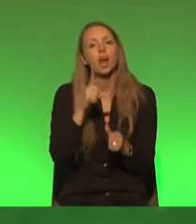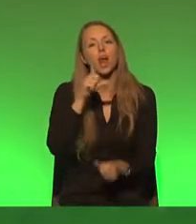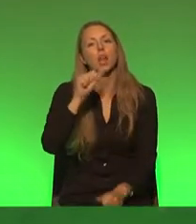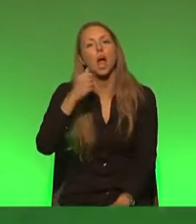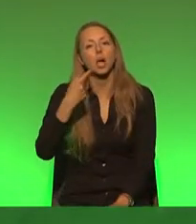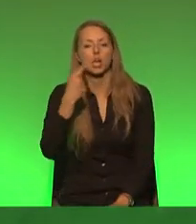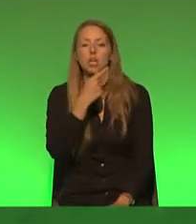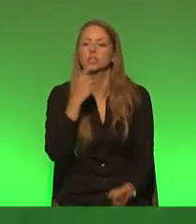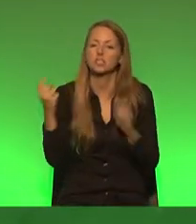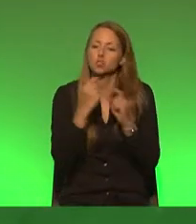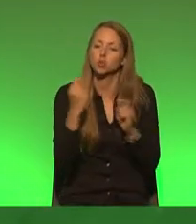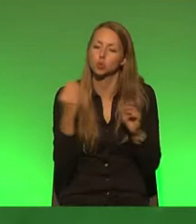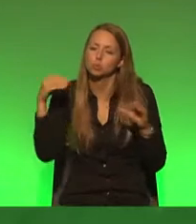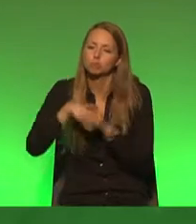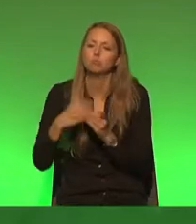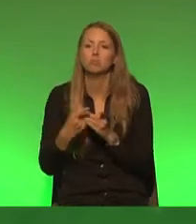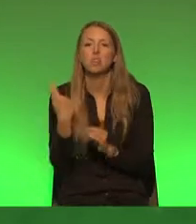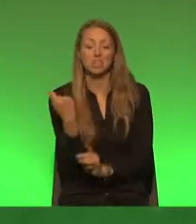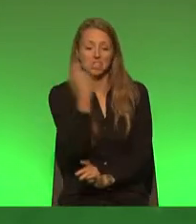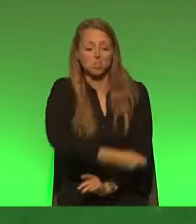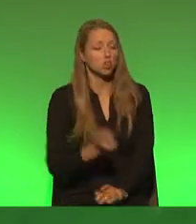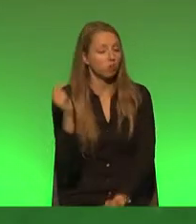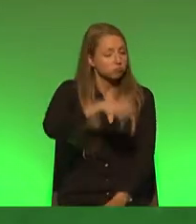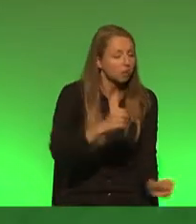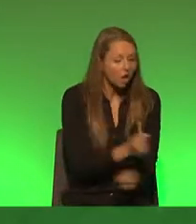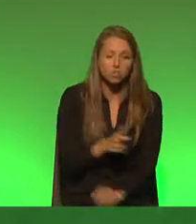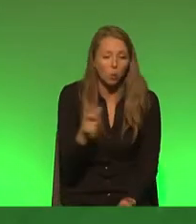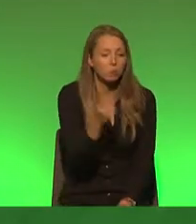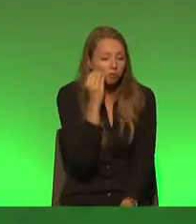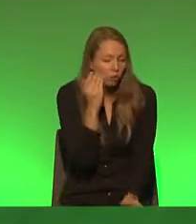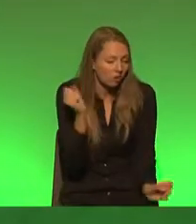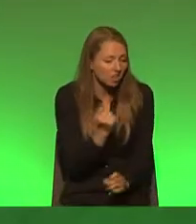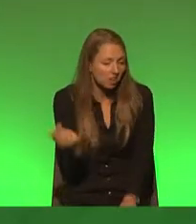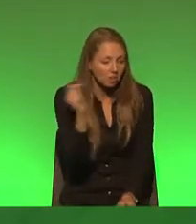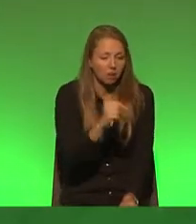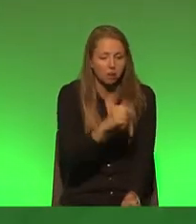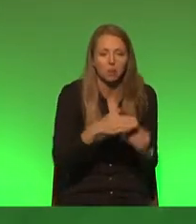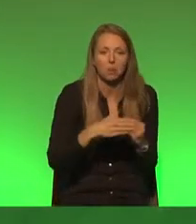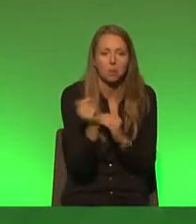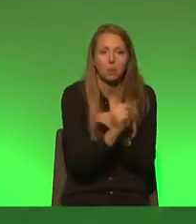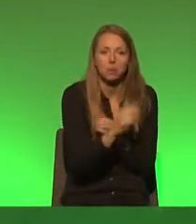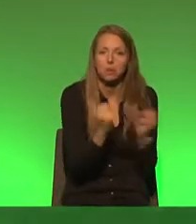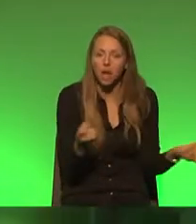LAG-Diskussionen beteiligen kann, wenn man nicht in Düsseldorf oder im Ruhrgebiet wohnt und mal eben zu Sitzungen kommen kann.